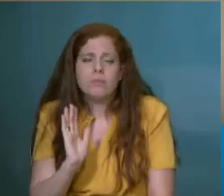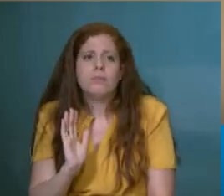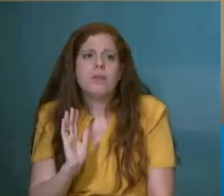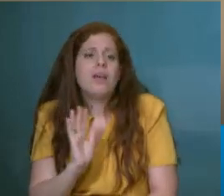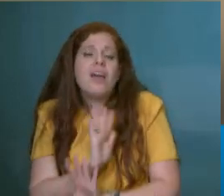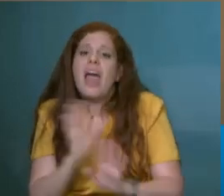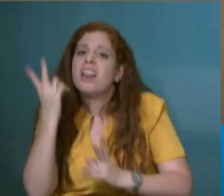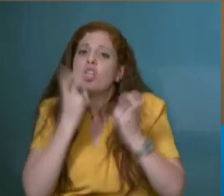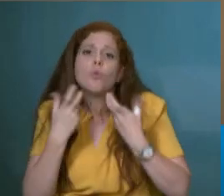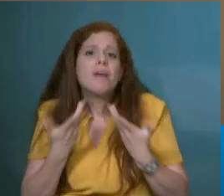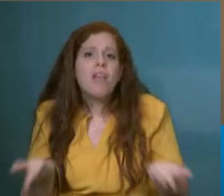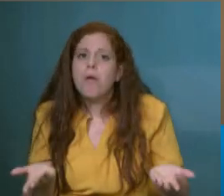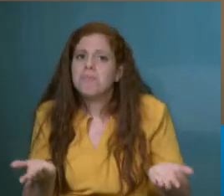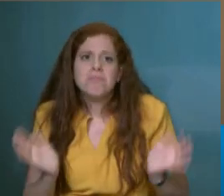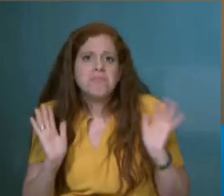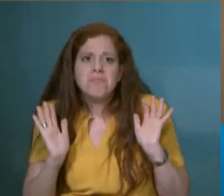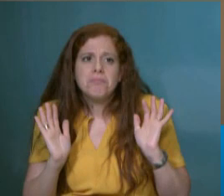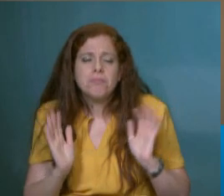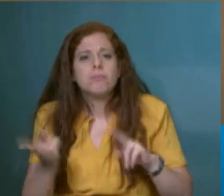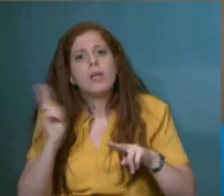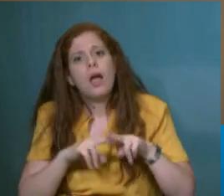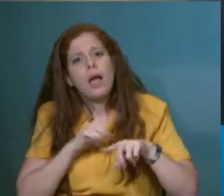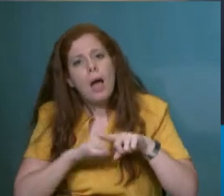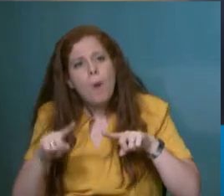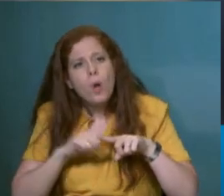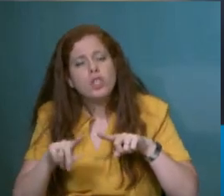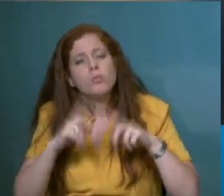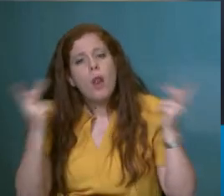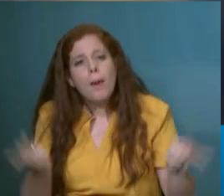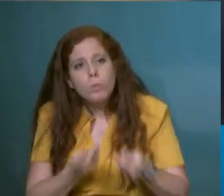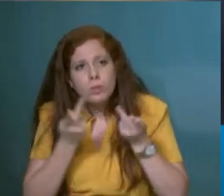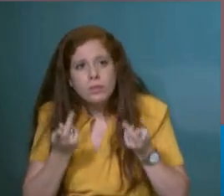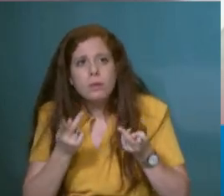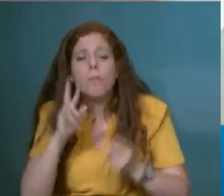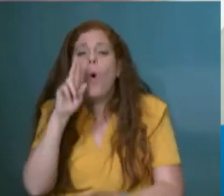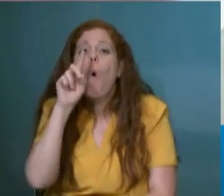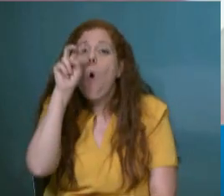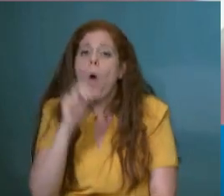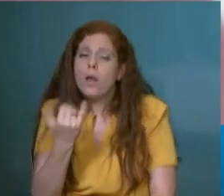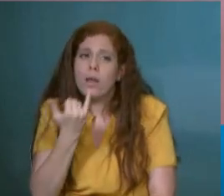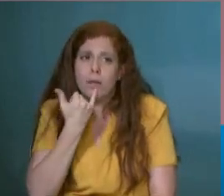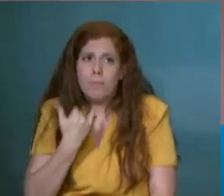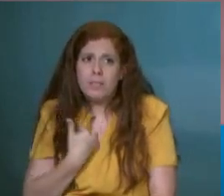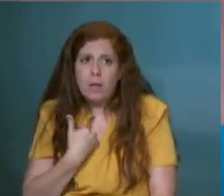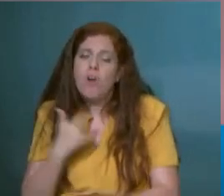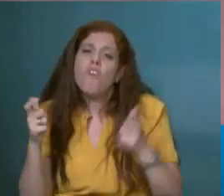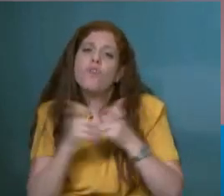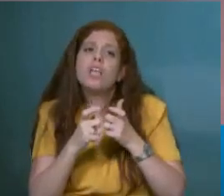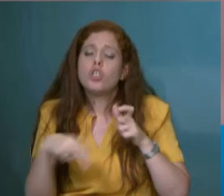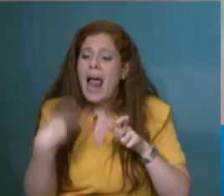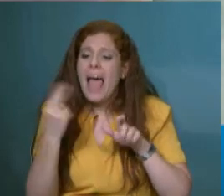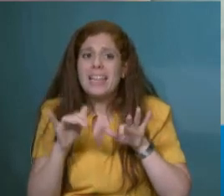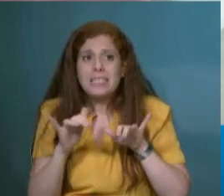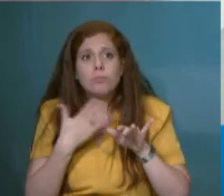מידע. אחרי כמה חודשים של חיפושים, קיבל רון שיחה לא צפויה. קבוצה של הייטקיסטים שביקשה